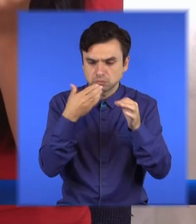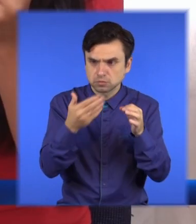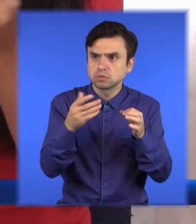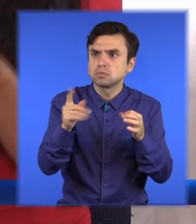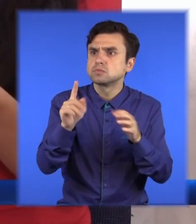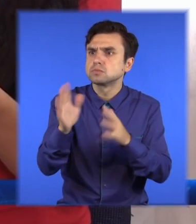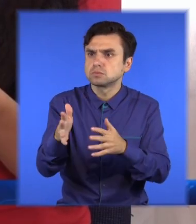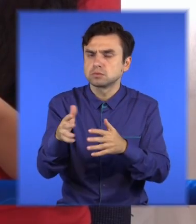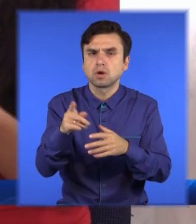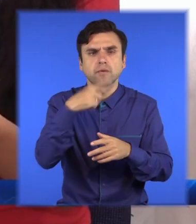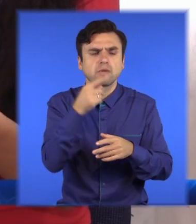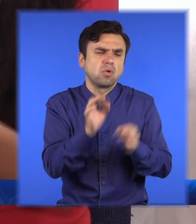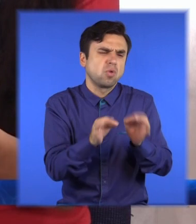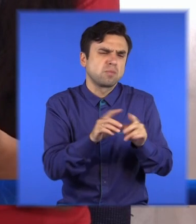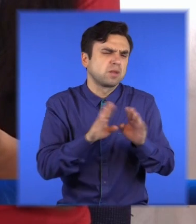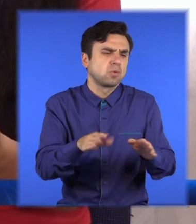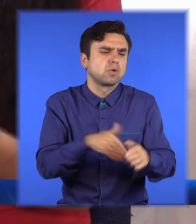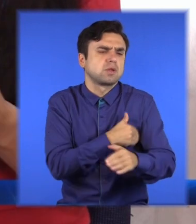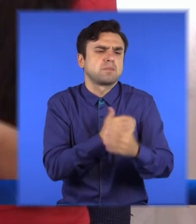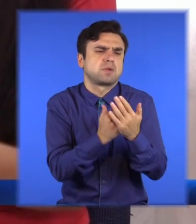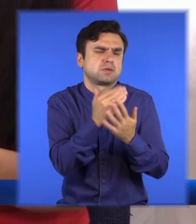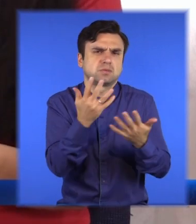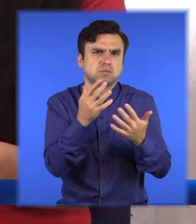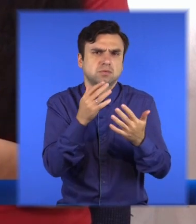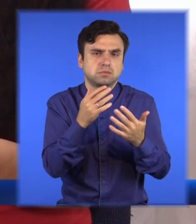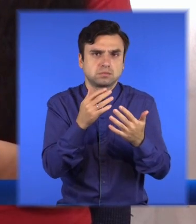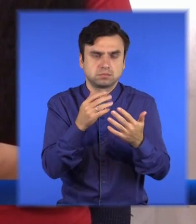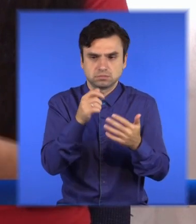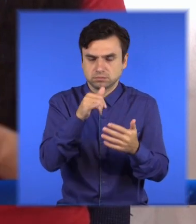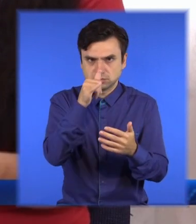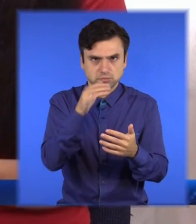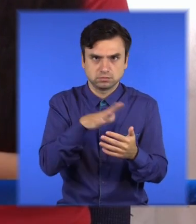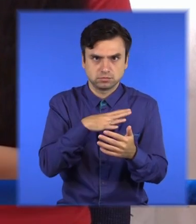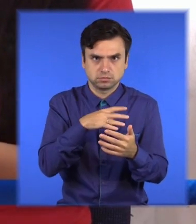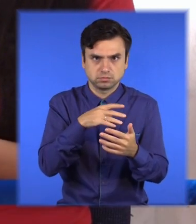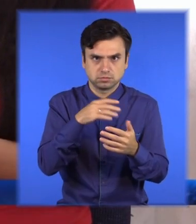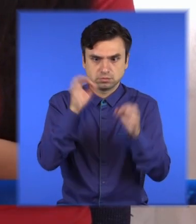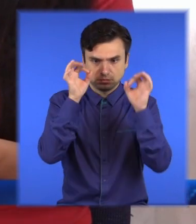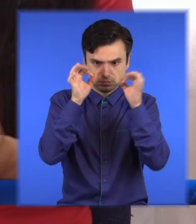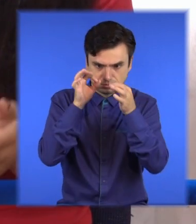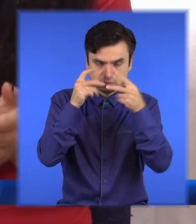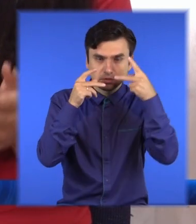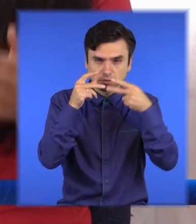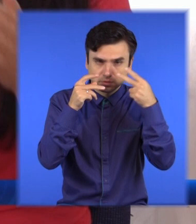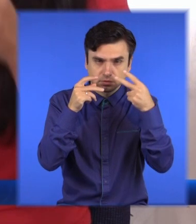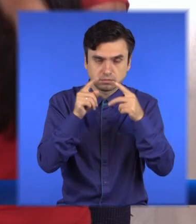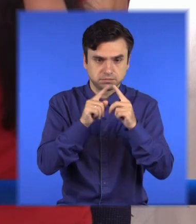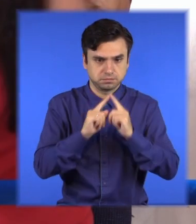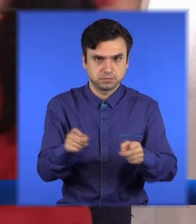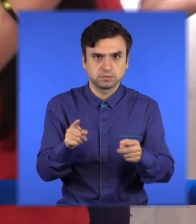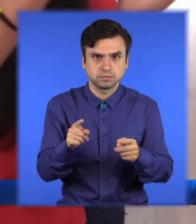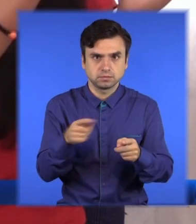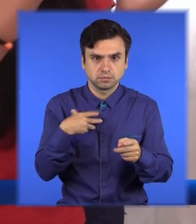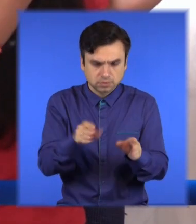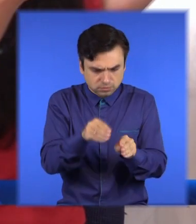глазик. Я говорю, а почему, что случилось, почему глазик? Это нормально. То есть это из-за температуры. Я говорю, да не может быть, то что,